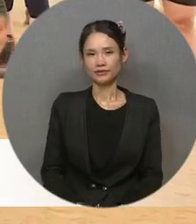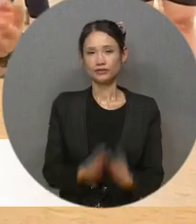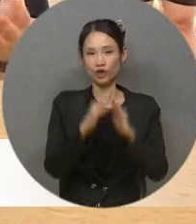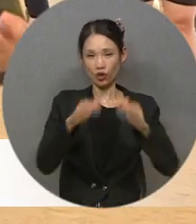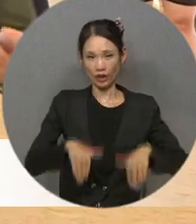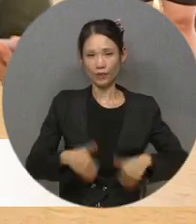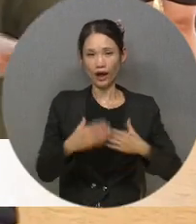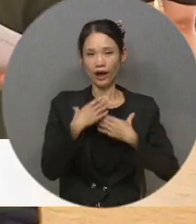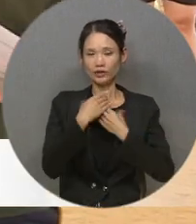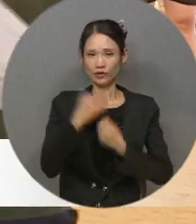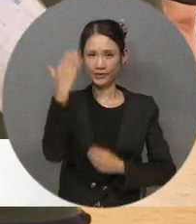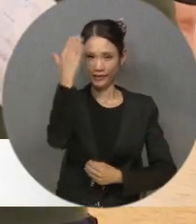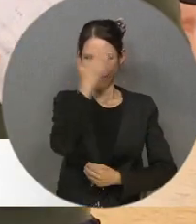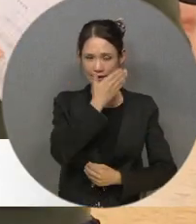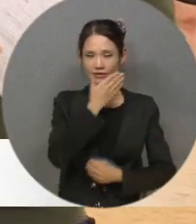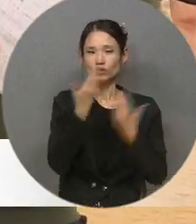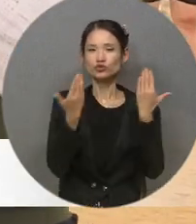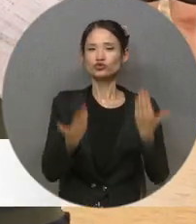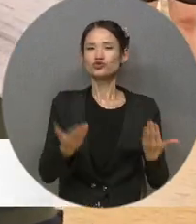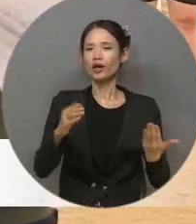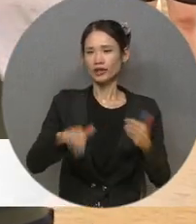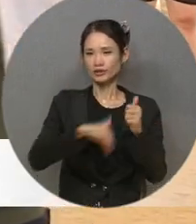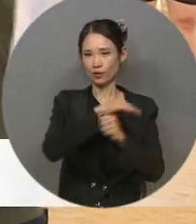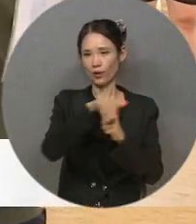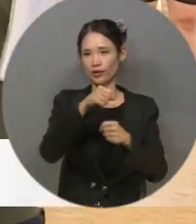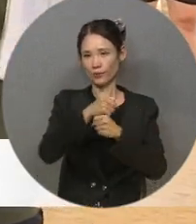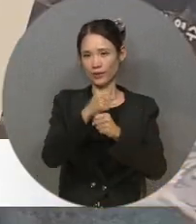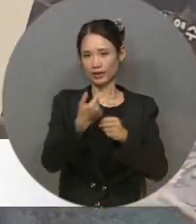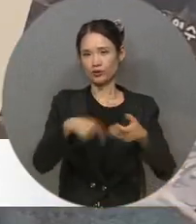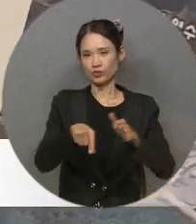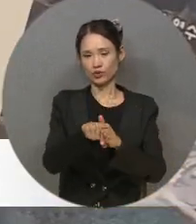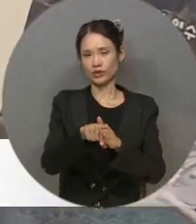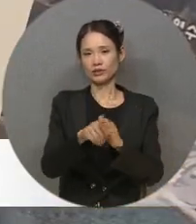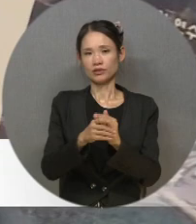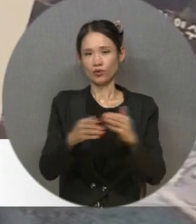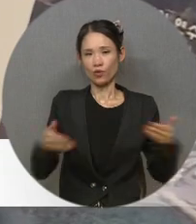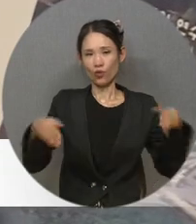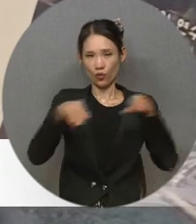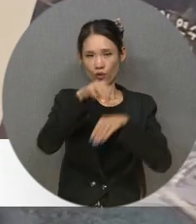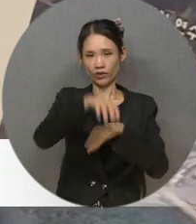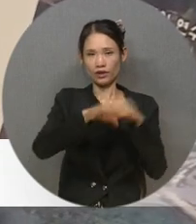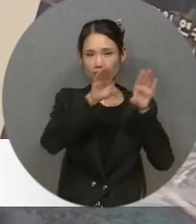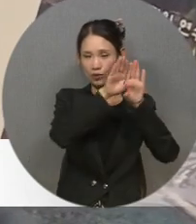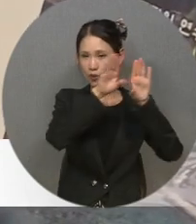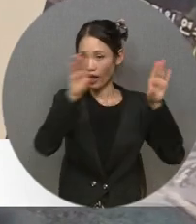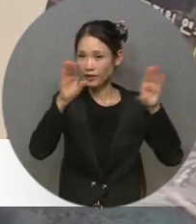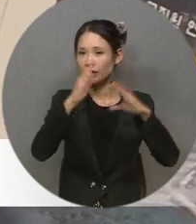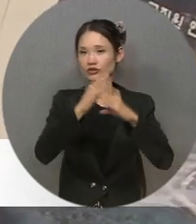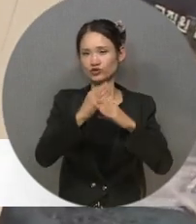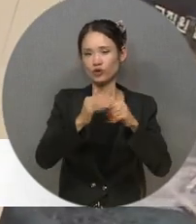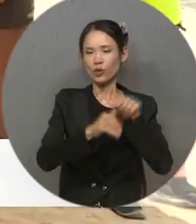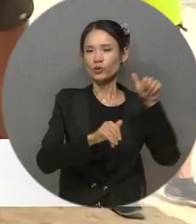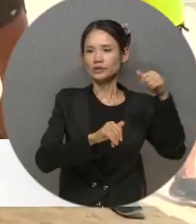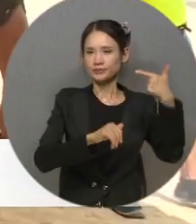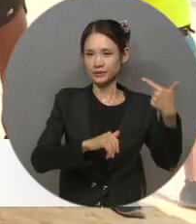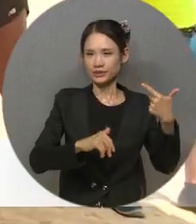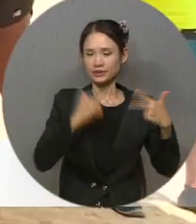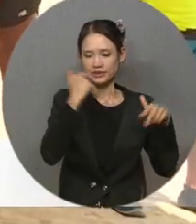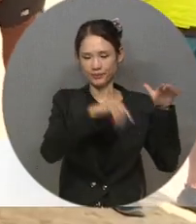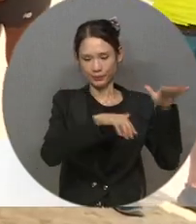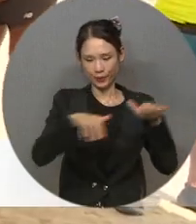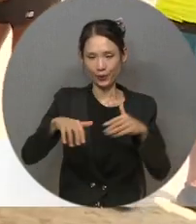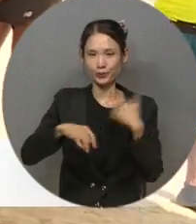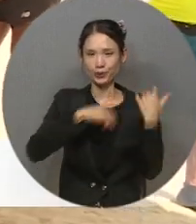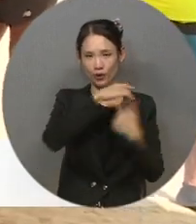전남도는 안전하고 쾌적한 휴양지 환경 조성을 위해 관내 개장 중인 57개 해수욕장에